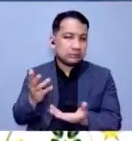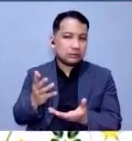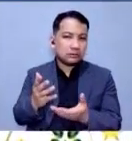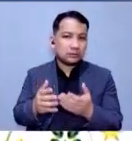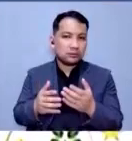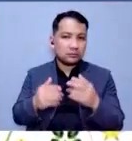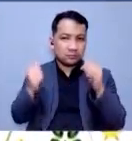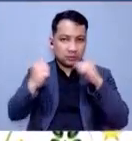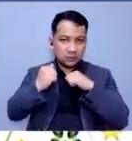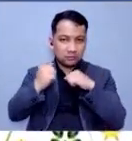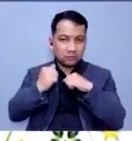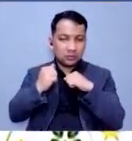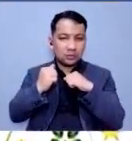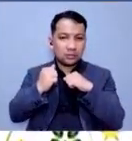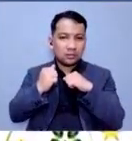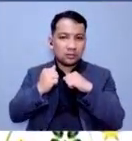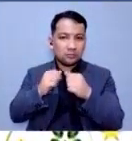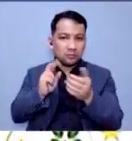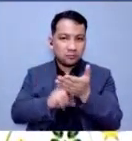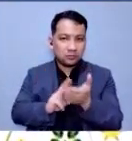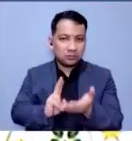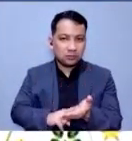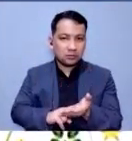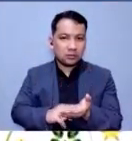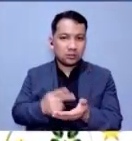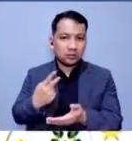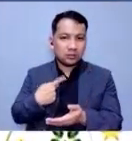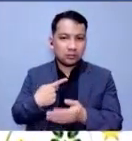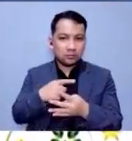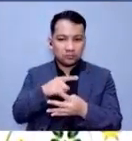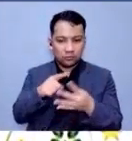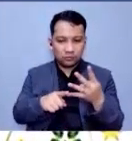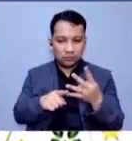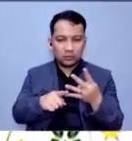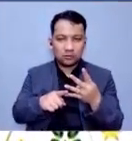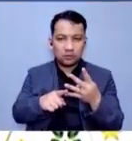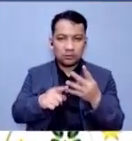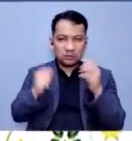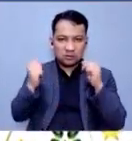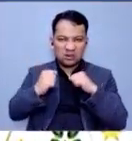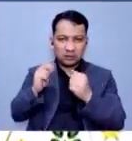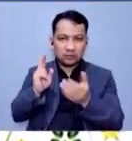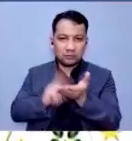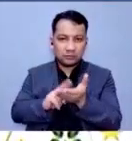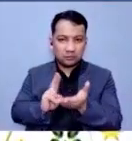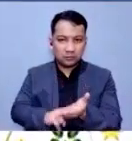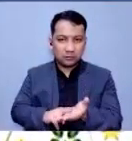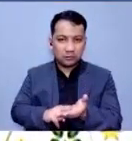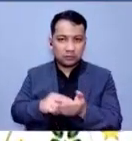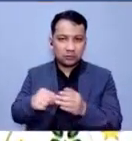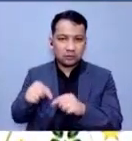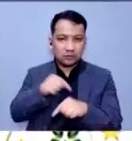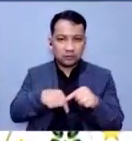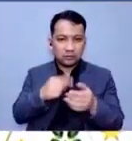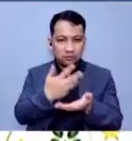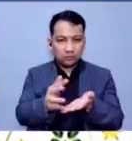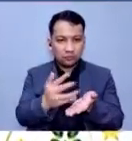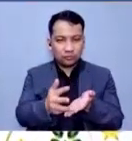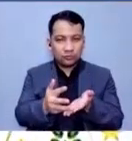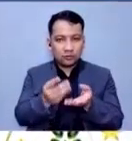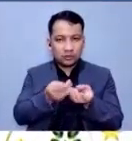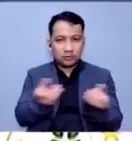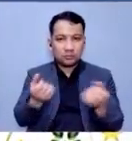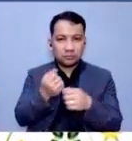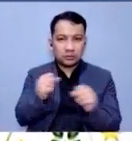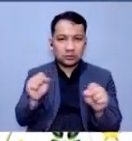dapat nating permahan, I think may mga 4 or 5 pang treaties na dapat nating permahan. On waste disposal, on safe use